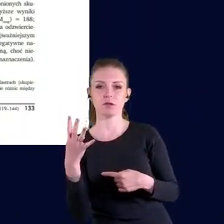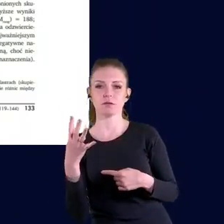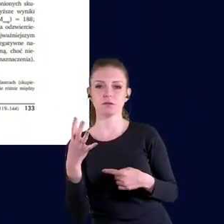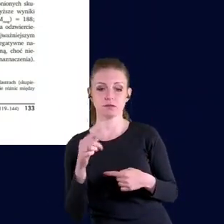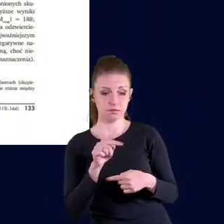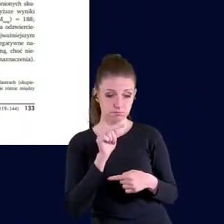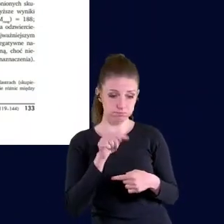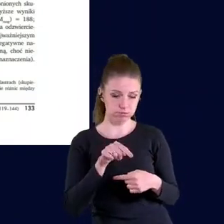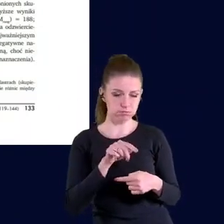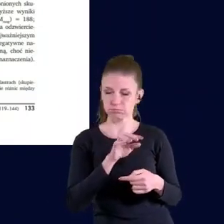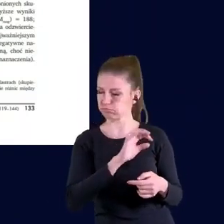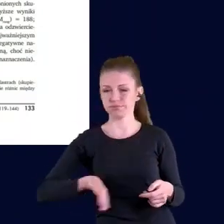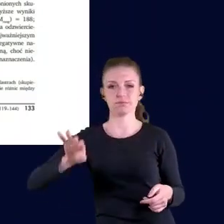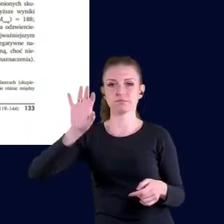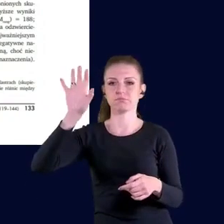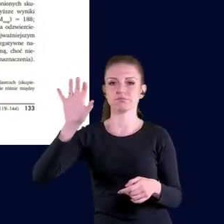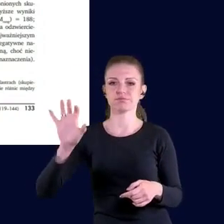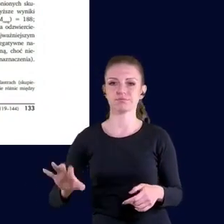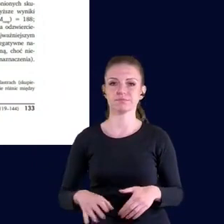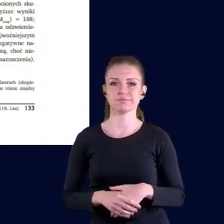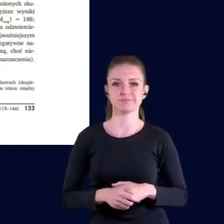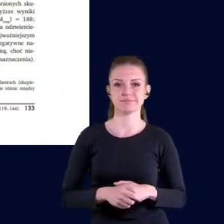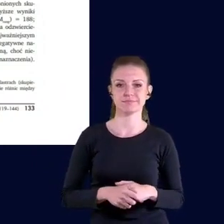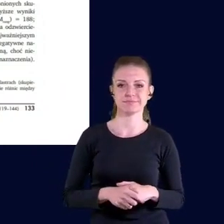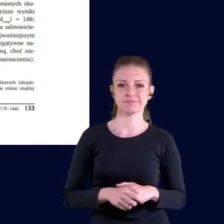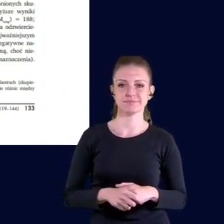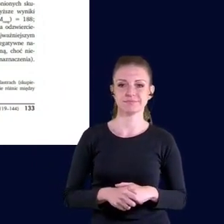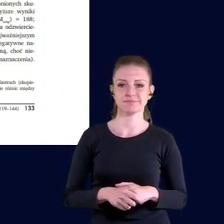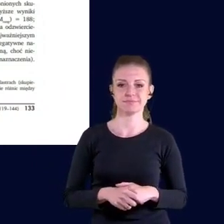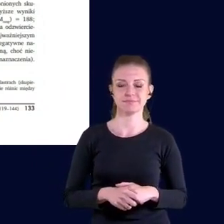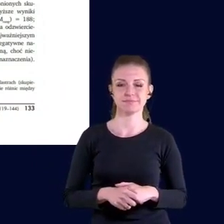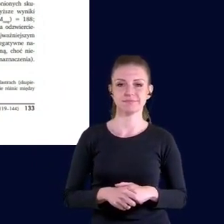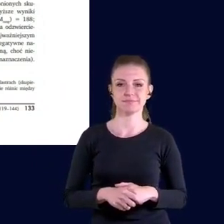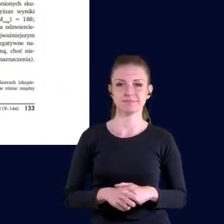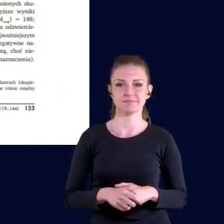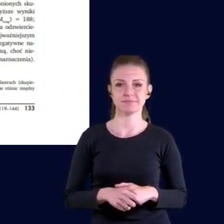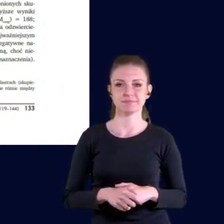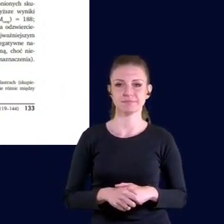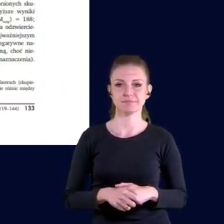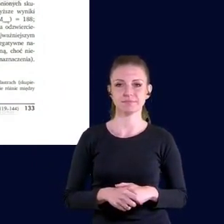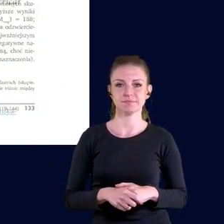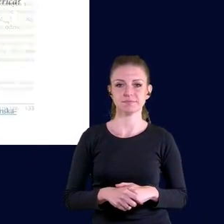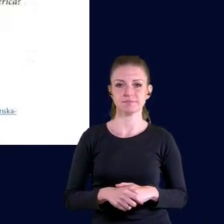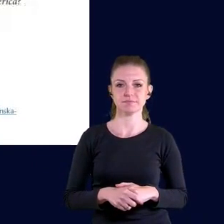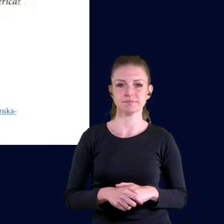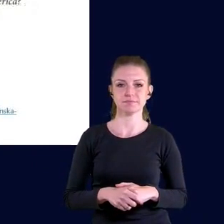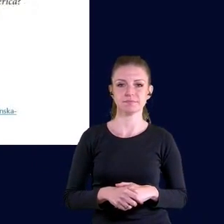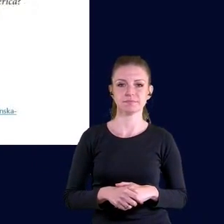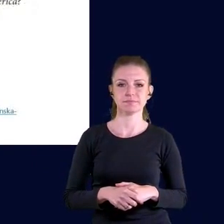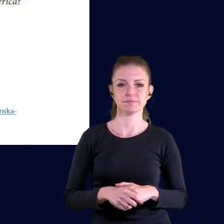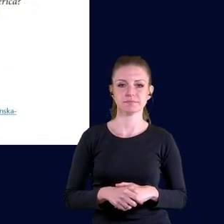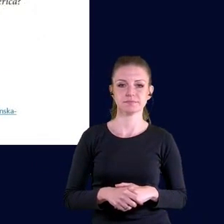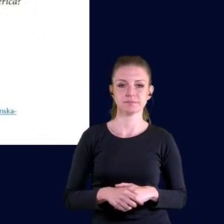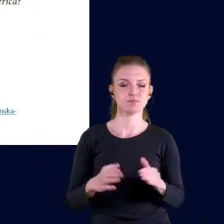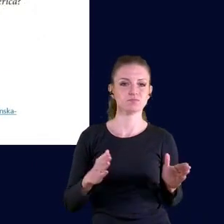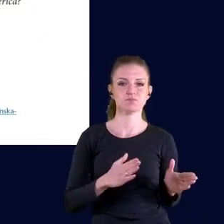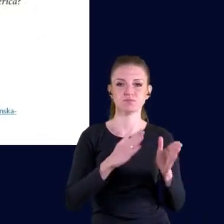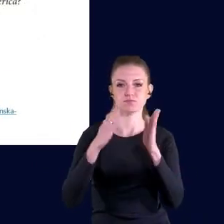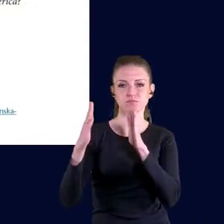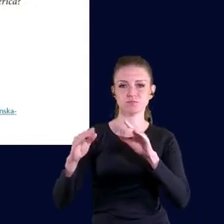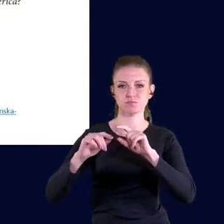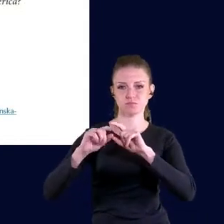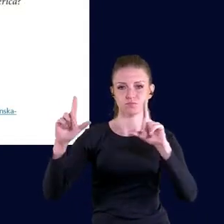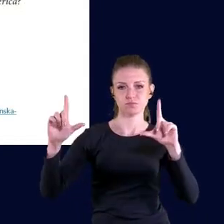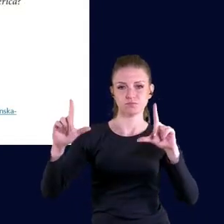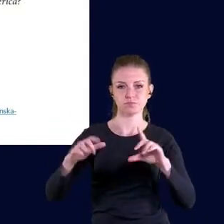przeniesieni do tej treści zasadniczej Poproszę kolejny slajd A